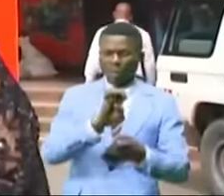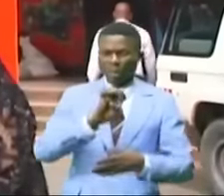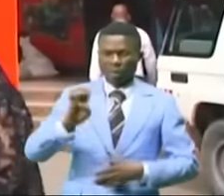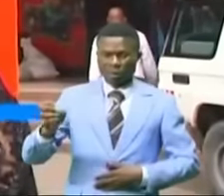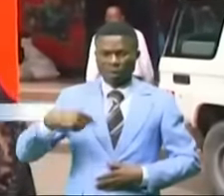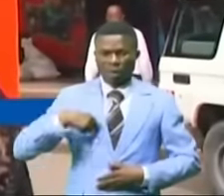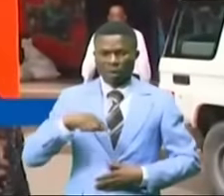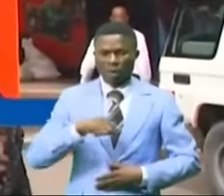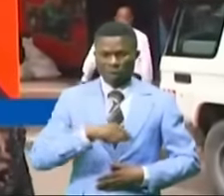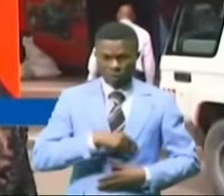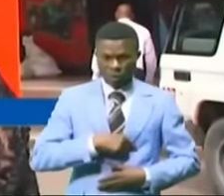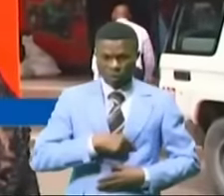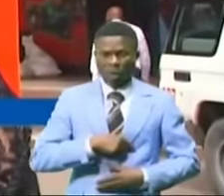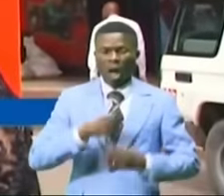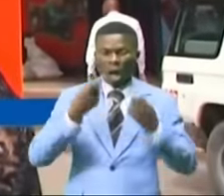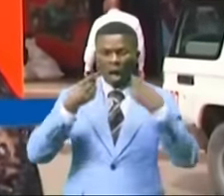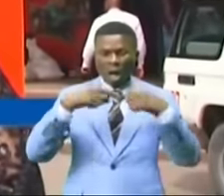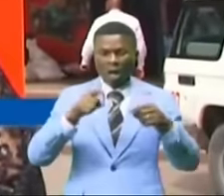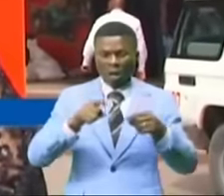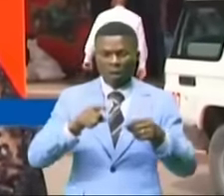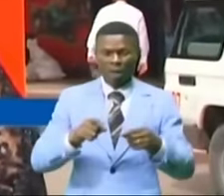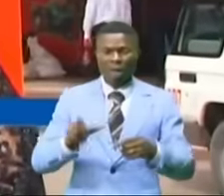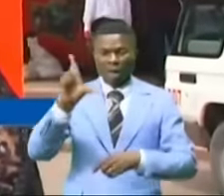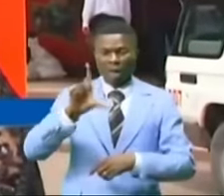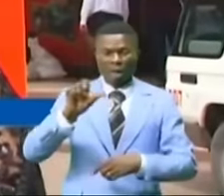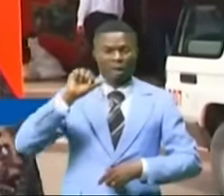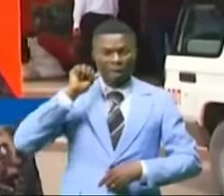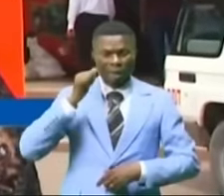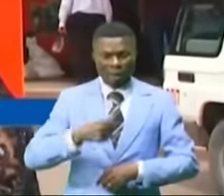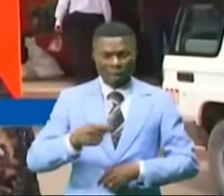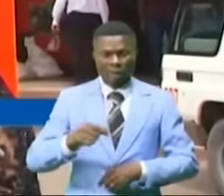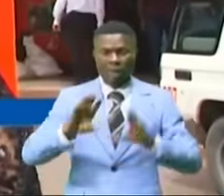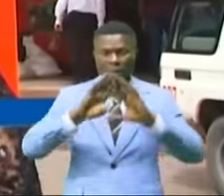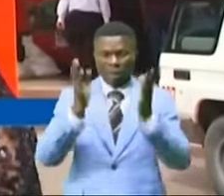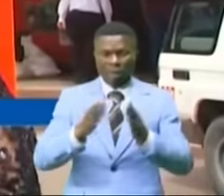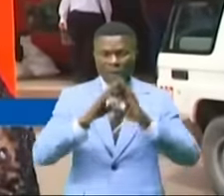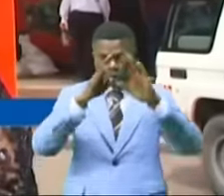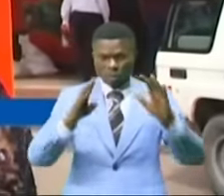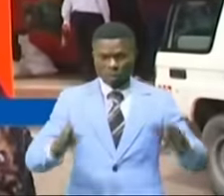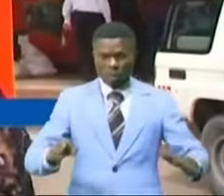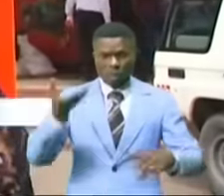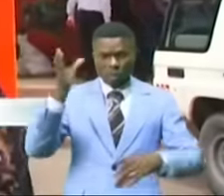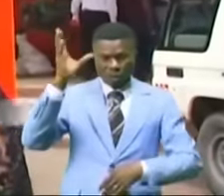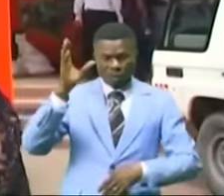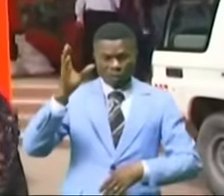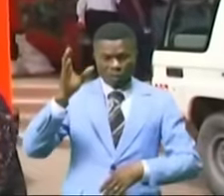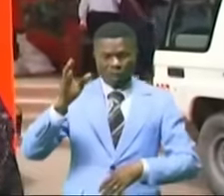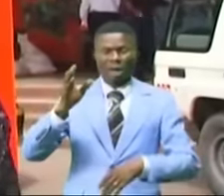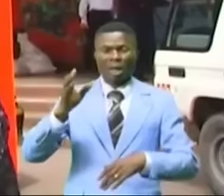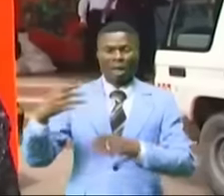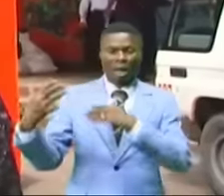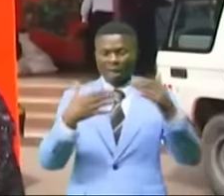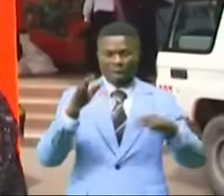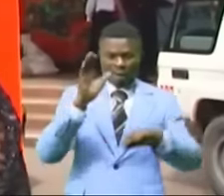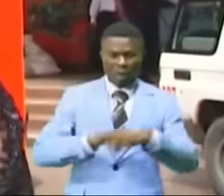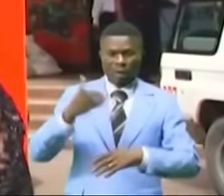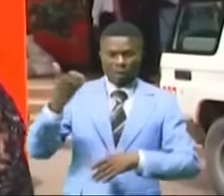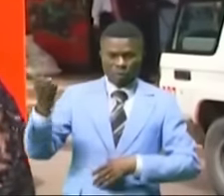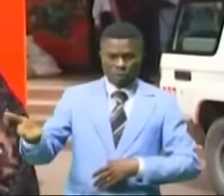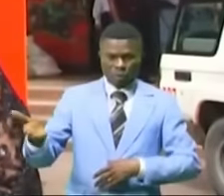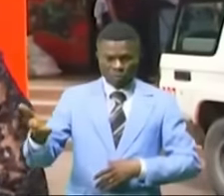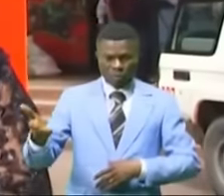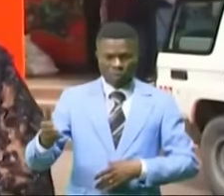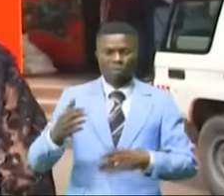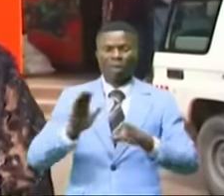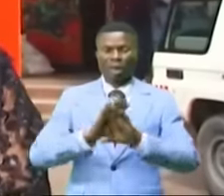Nous annonçons d'ailleurs déjà qu'à partir de ce lundi, tous les ménages des villages touchés à l'Est de la RDC